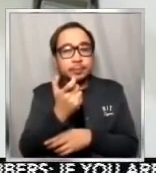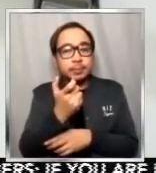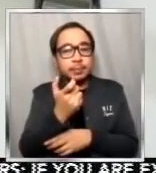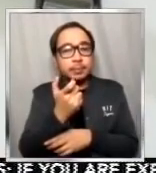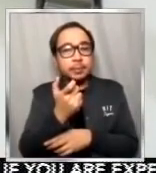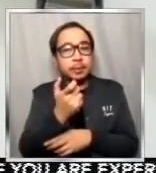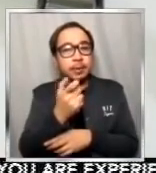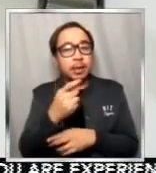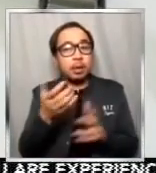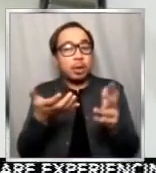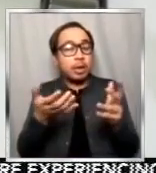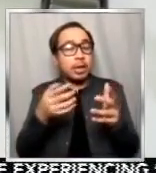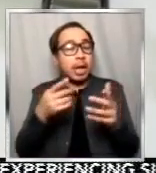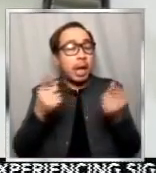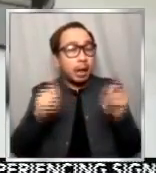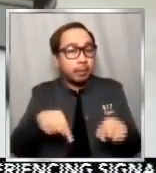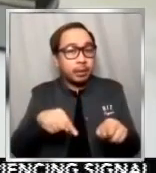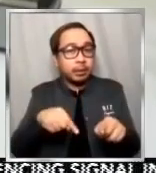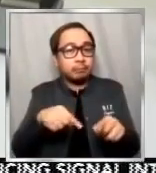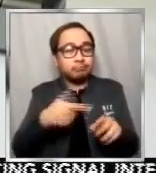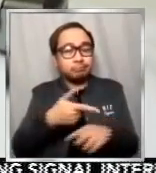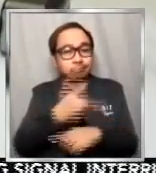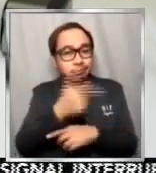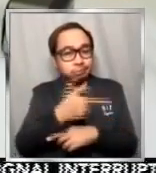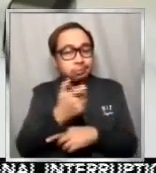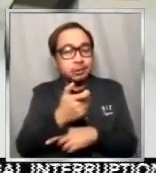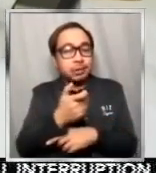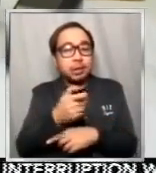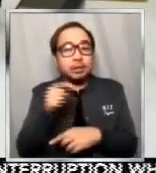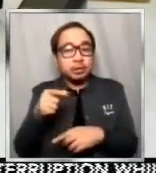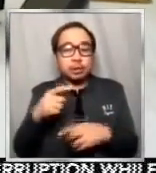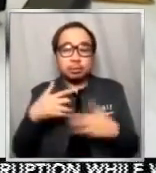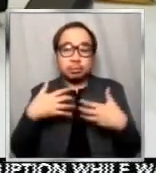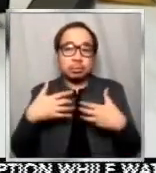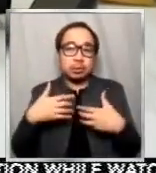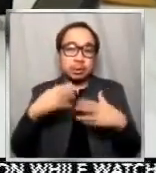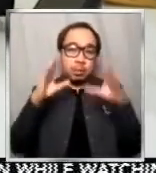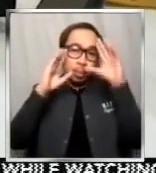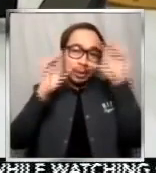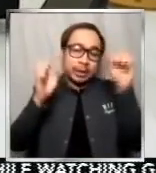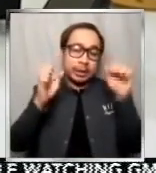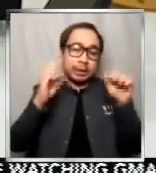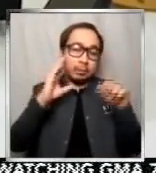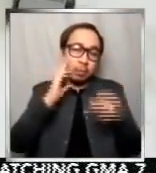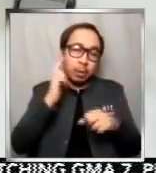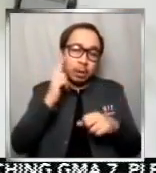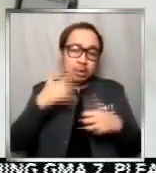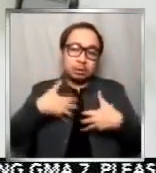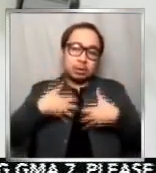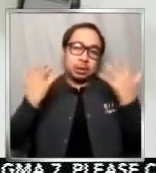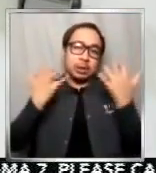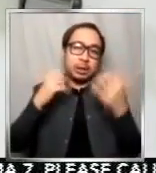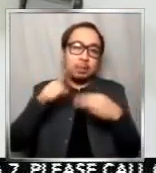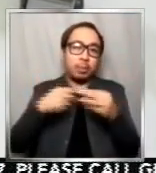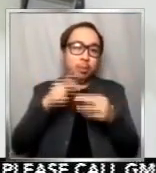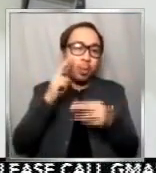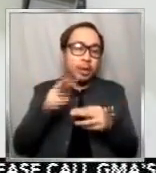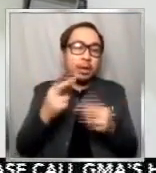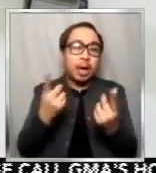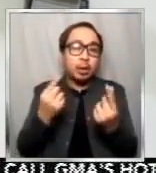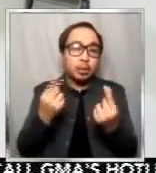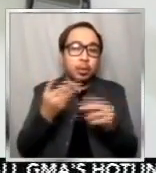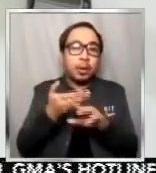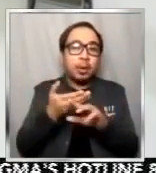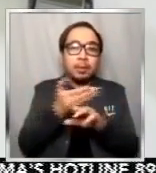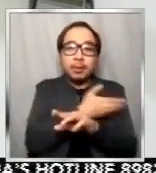na nauwi nga sa pamamaril. Nagalit daw si Presidente sa kanya nakita. Ginawa niya ito bago ang pagbibigay ng tinatawag